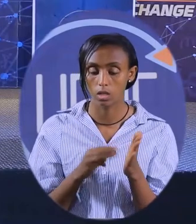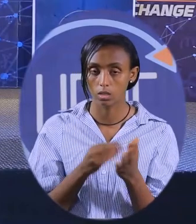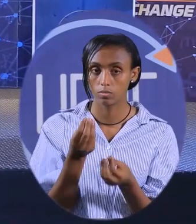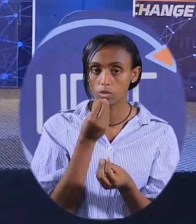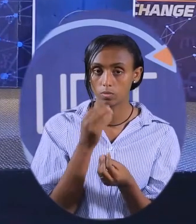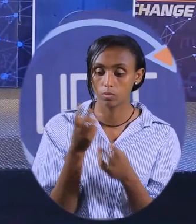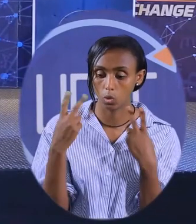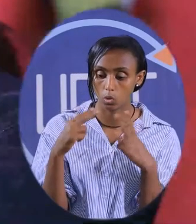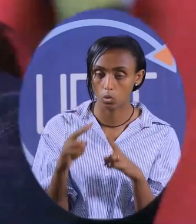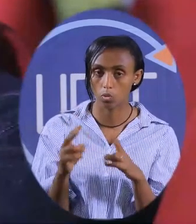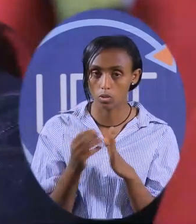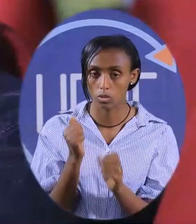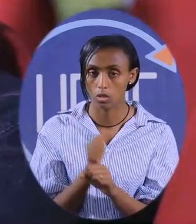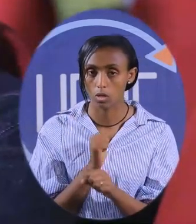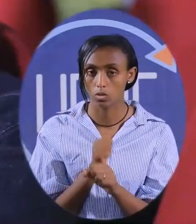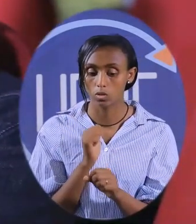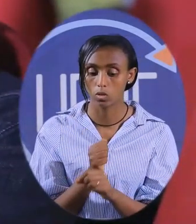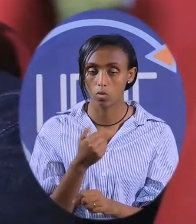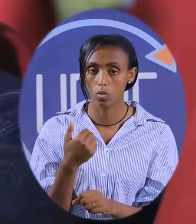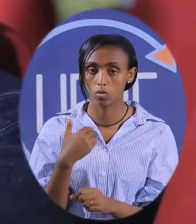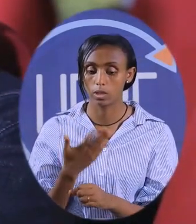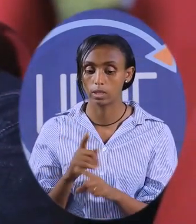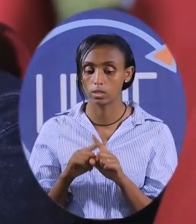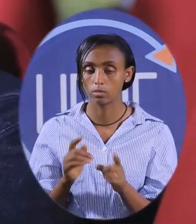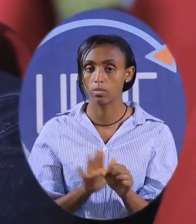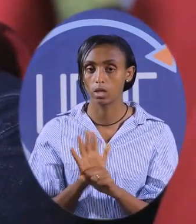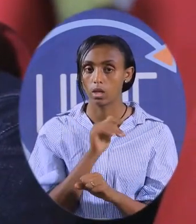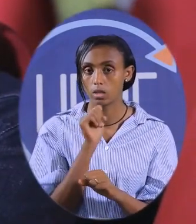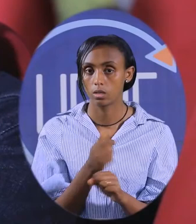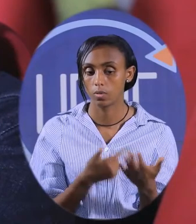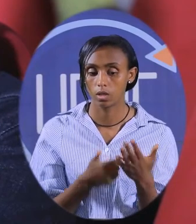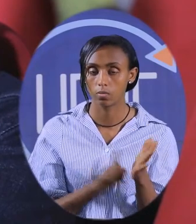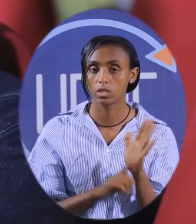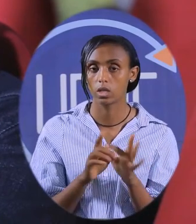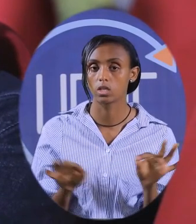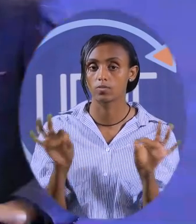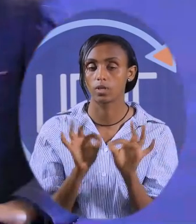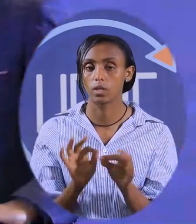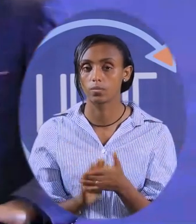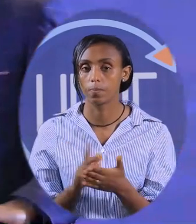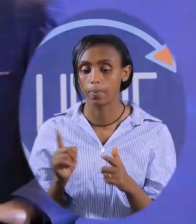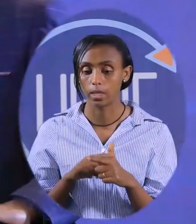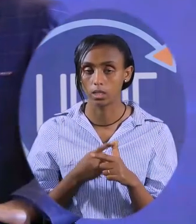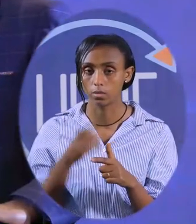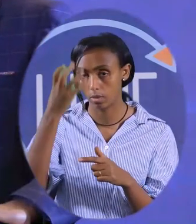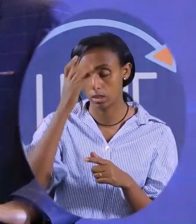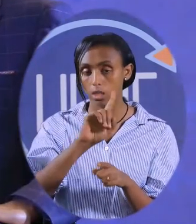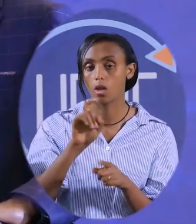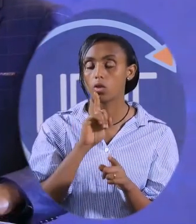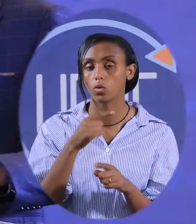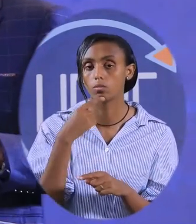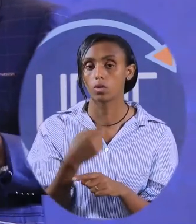ተኮር ስራዎች እየተሰሩ አሉ ነገር ግን በቂ አይደለም ያንን ማሳደግ ያስፈልጋል እንግዲህ መንግስት ተጠያቂ ነው